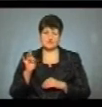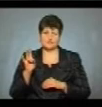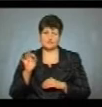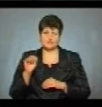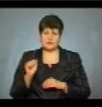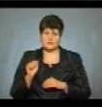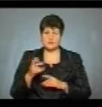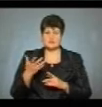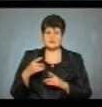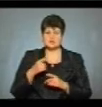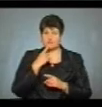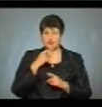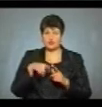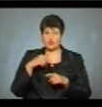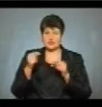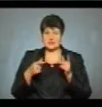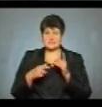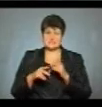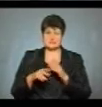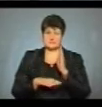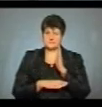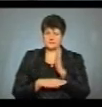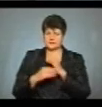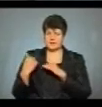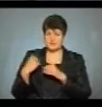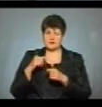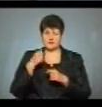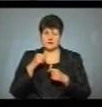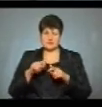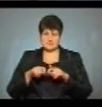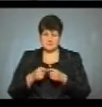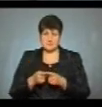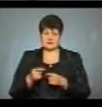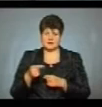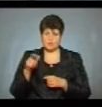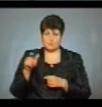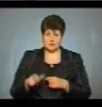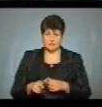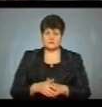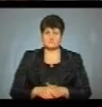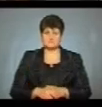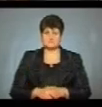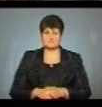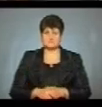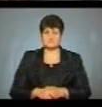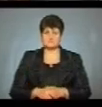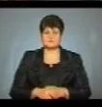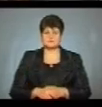мене червонолистий клен, який вчора зламав тернополянин. Зараз відламана частина дерева прив'язана до стовбура.